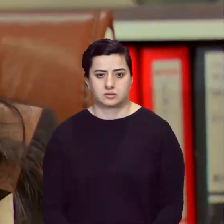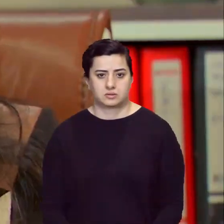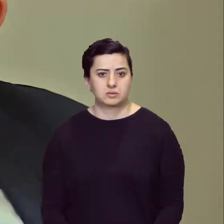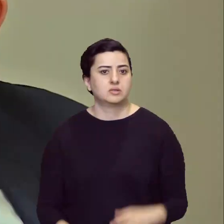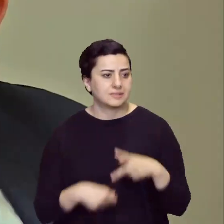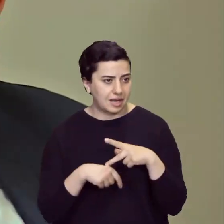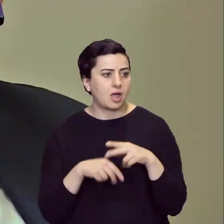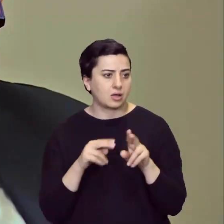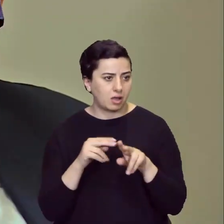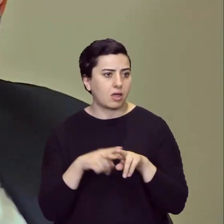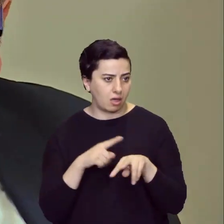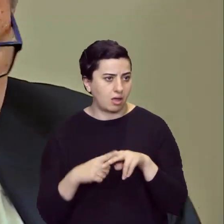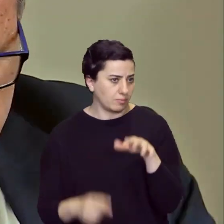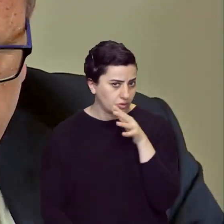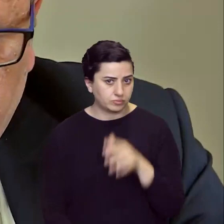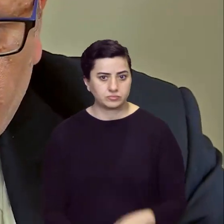Zehra Kaya.